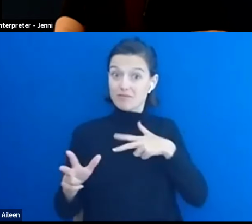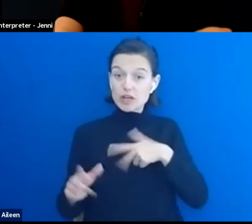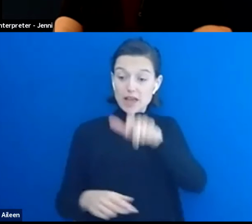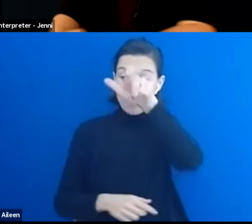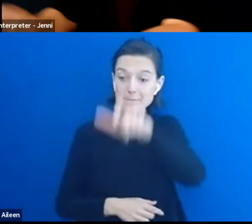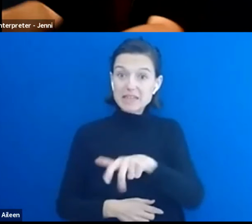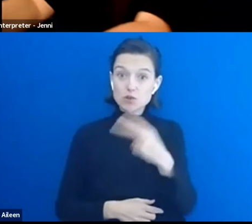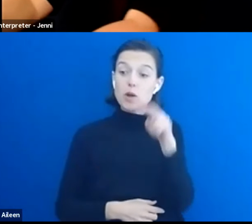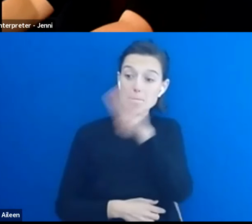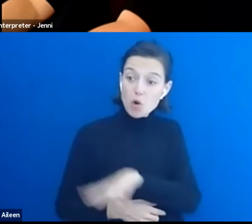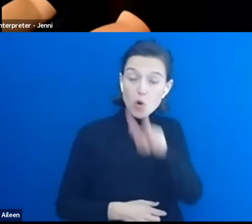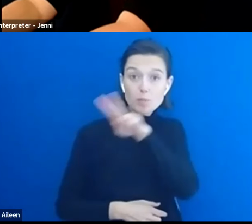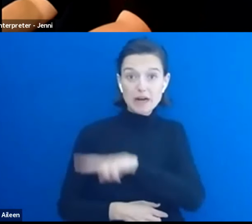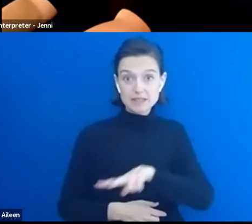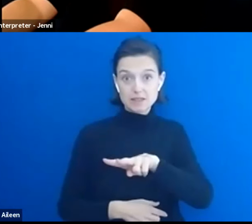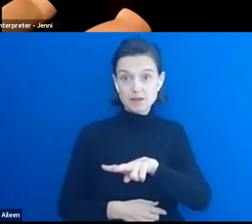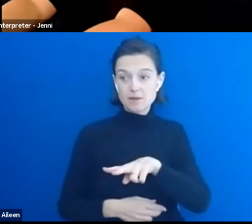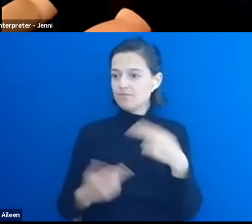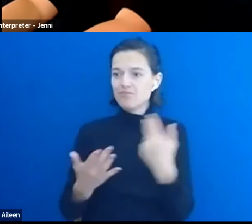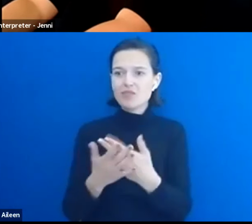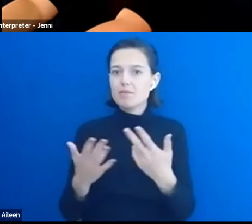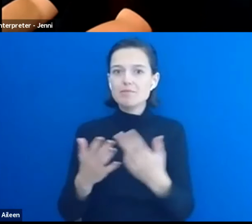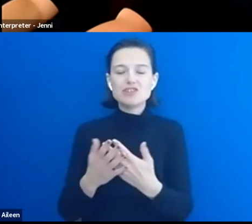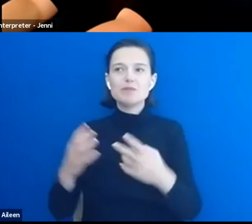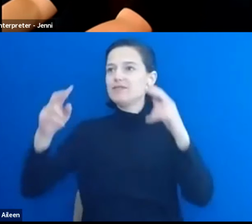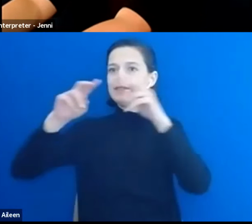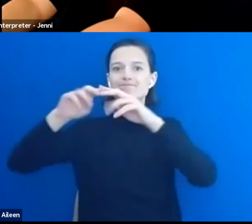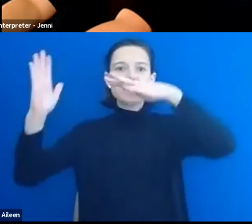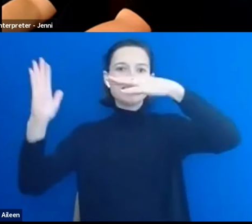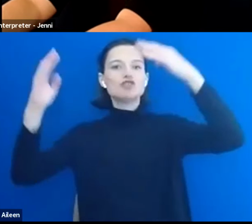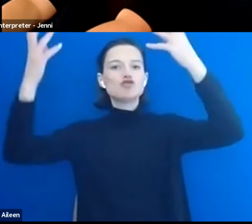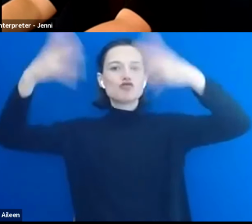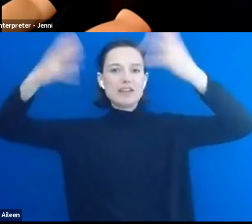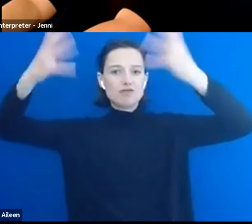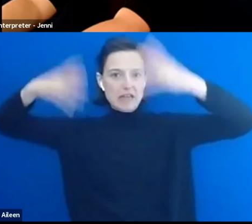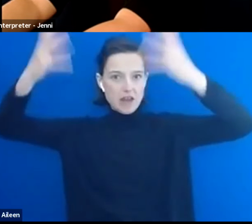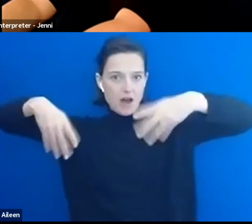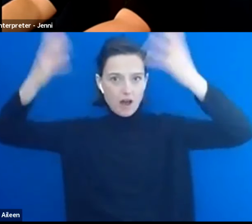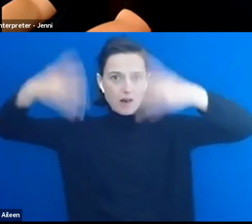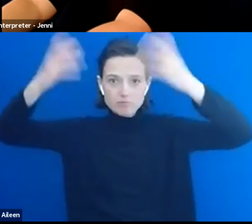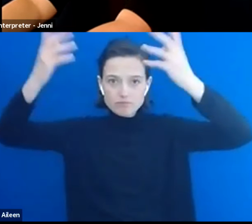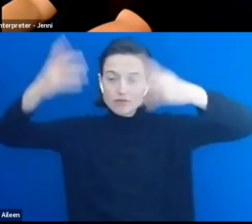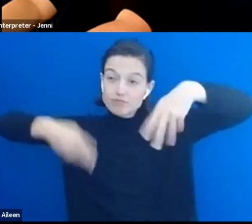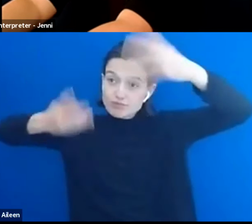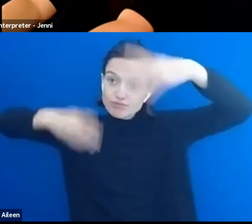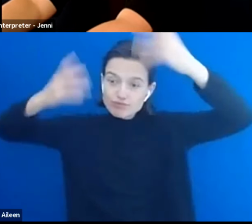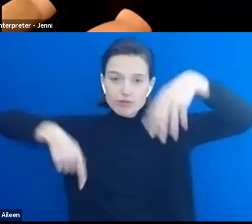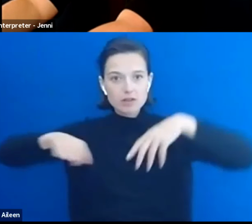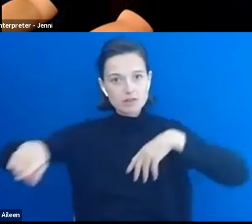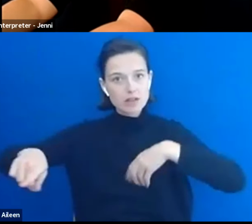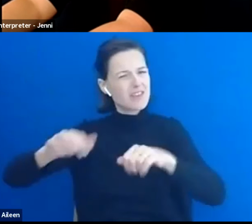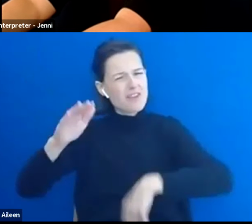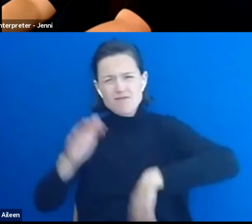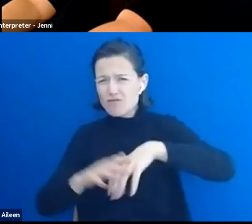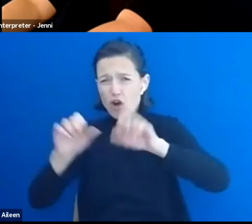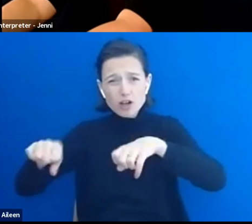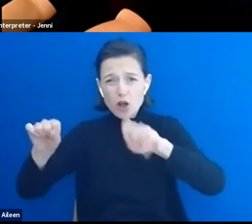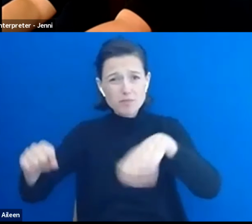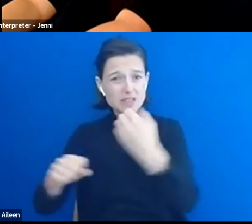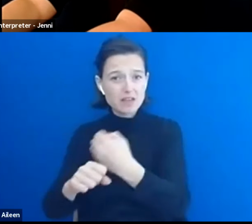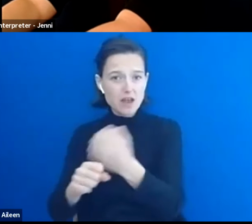erkennen, dass eine Person mit Screenreader oder was auch immer assistive Technologie genutzt wird, genauso kompetent, arbeitsfähig,